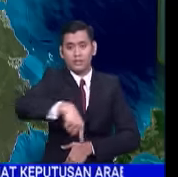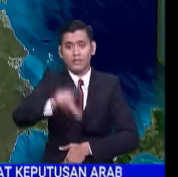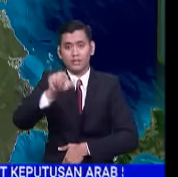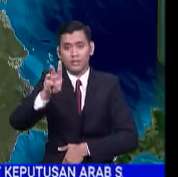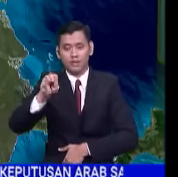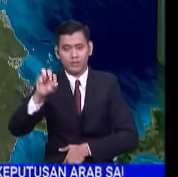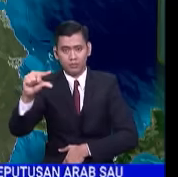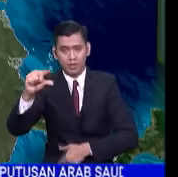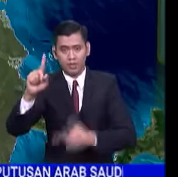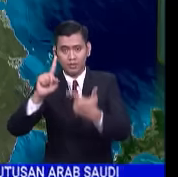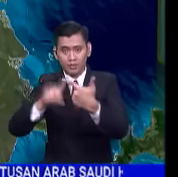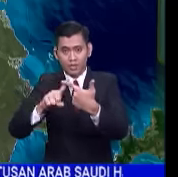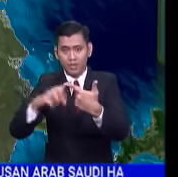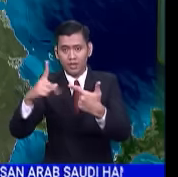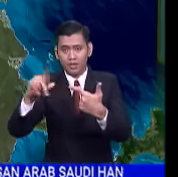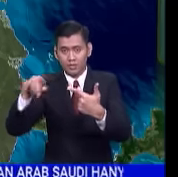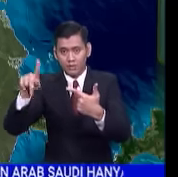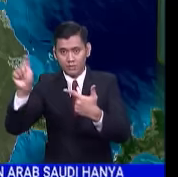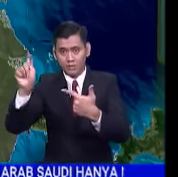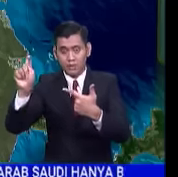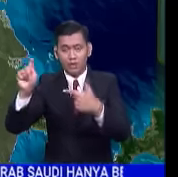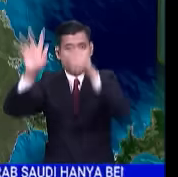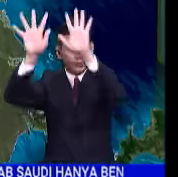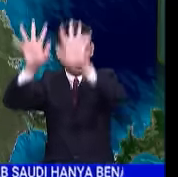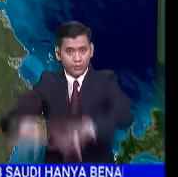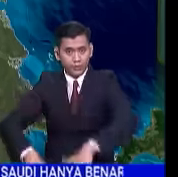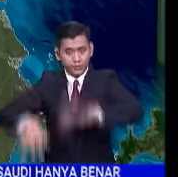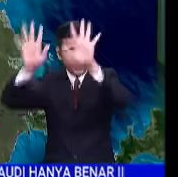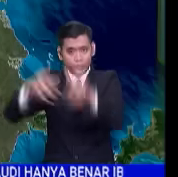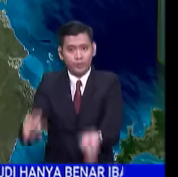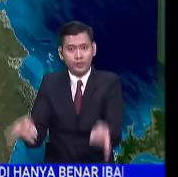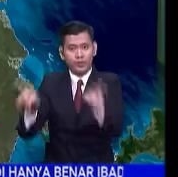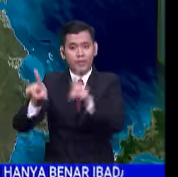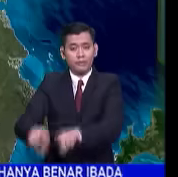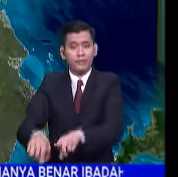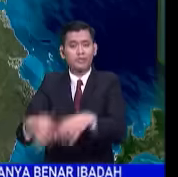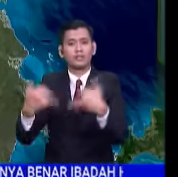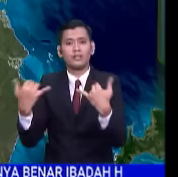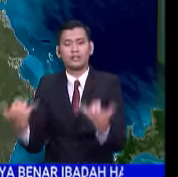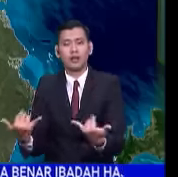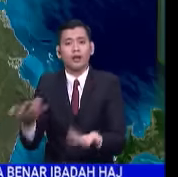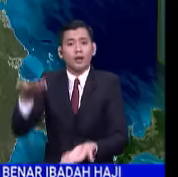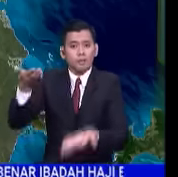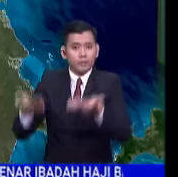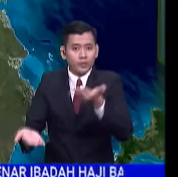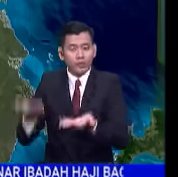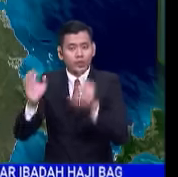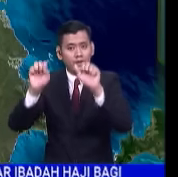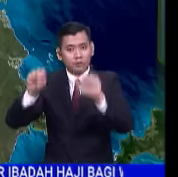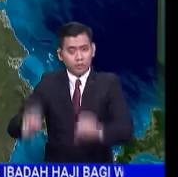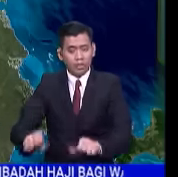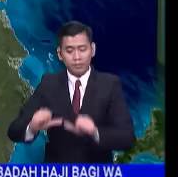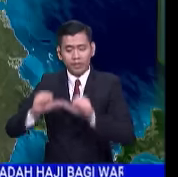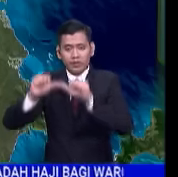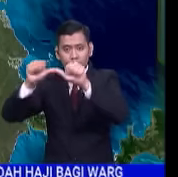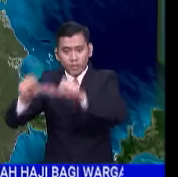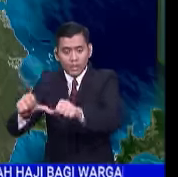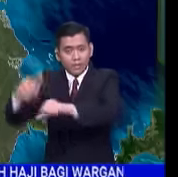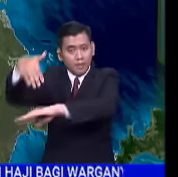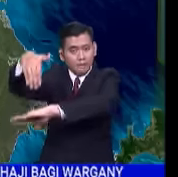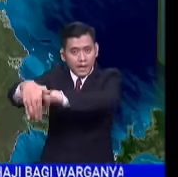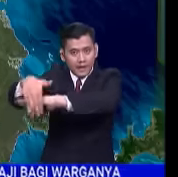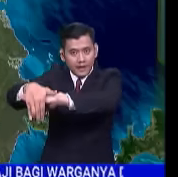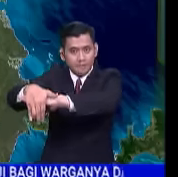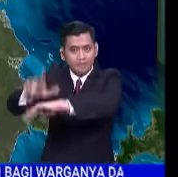Limbang dan juga Kapit. Keadaan hujan yang sedang berlaku ketika ini dijangka boleh berlanjutan sehingga ke